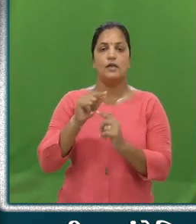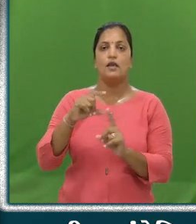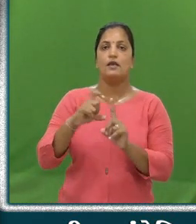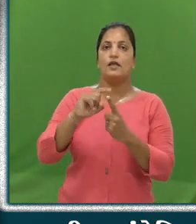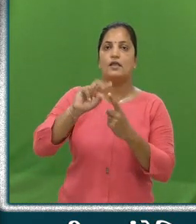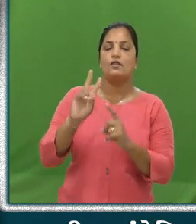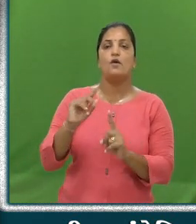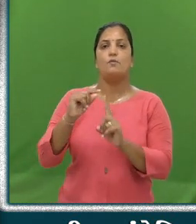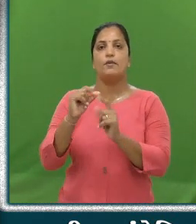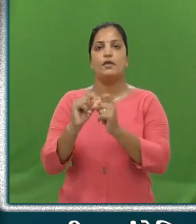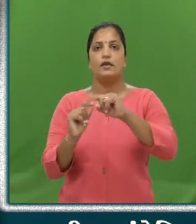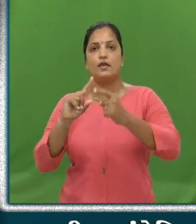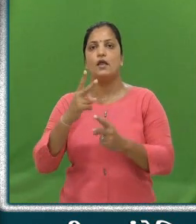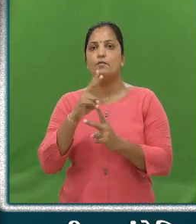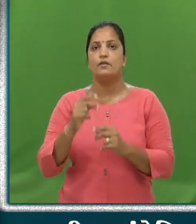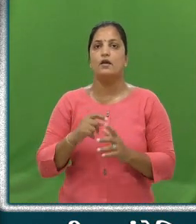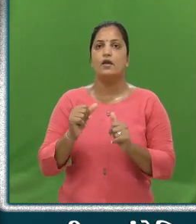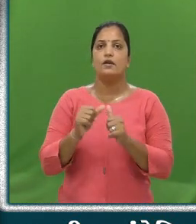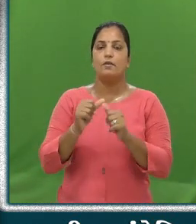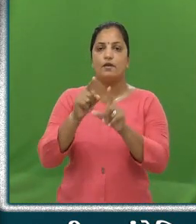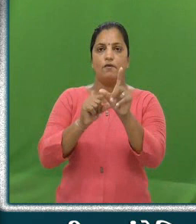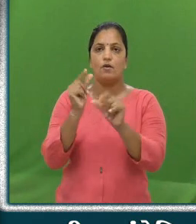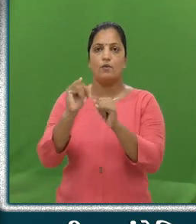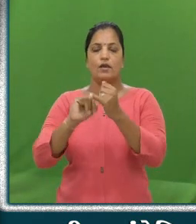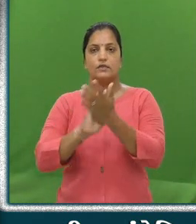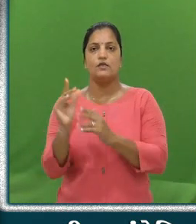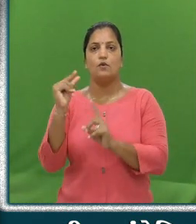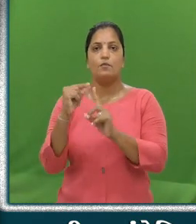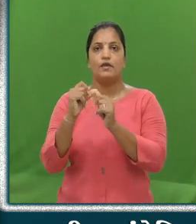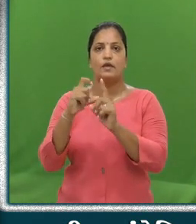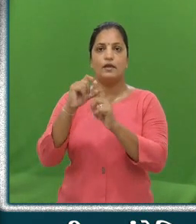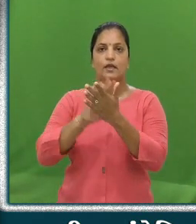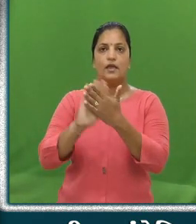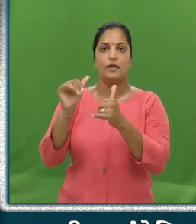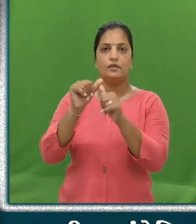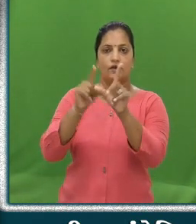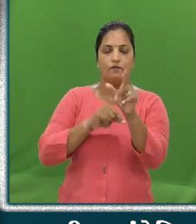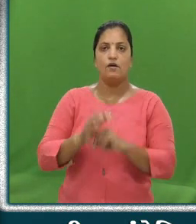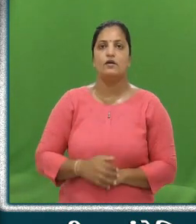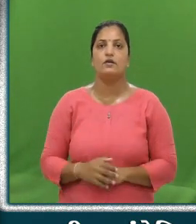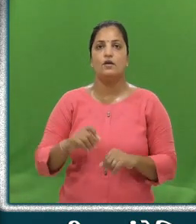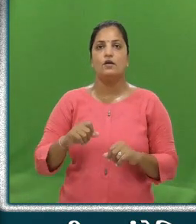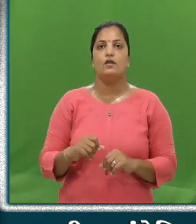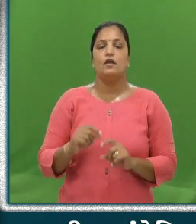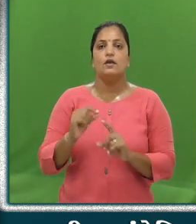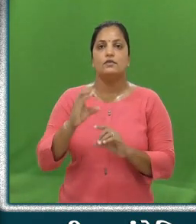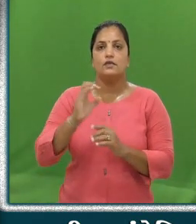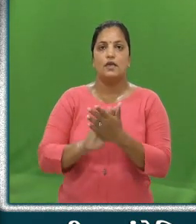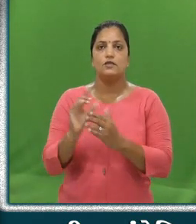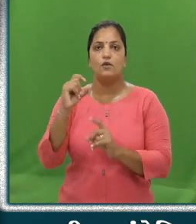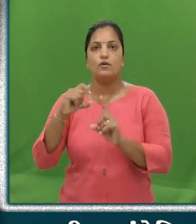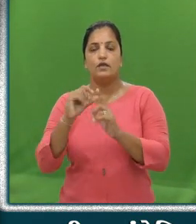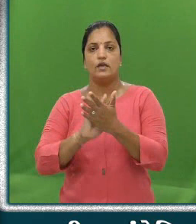હેત ભટ્ટ અંકુર નાનેરા આયુષ ઉપાધ્યાય અને અંદરામ ચૌધરી પ્રદીપસિંહ